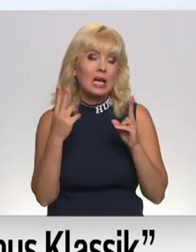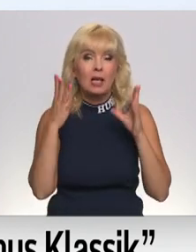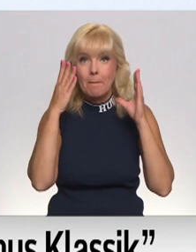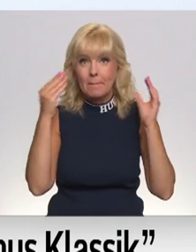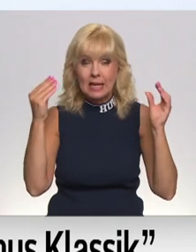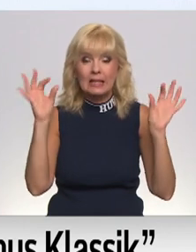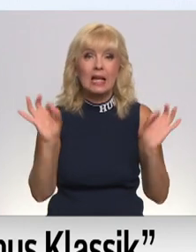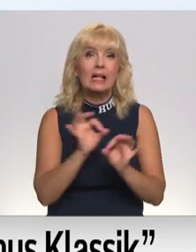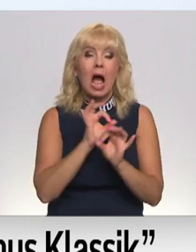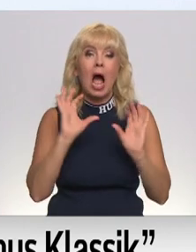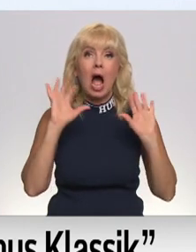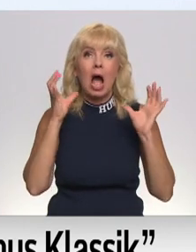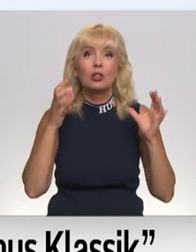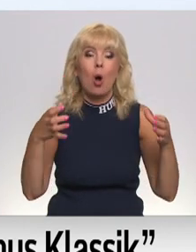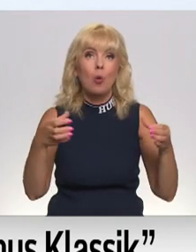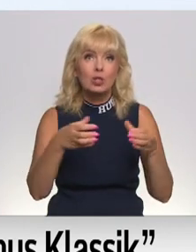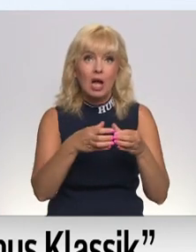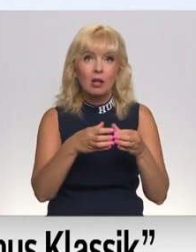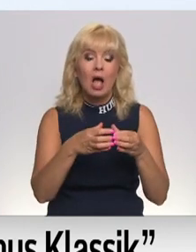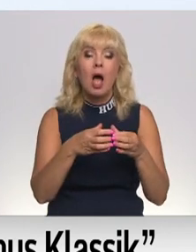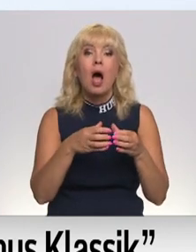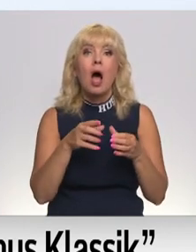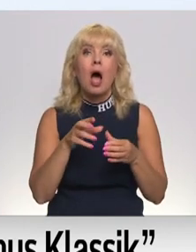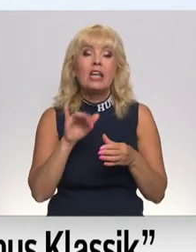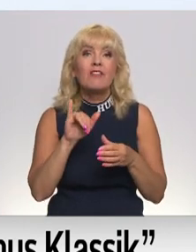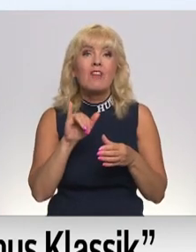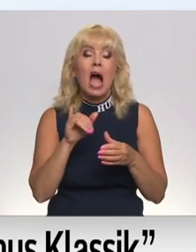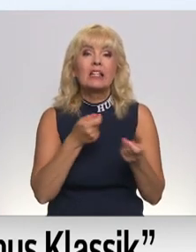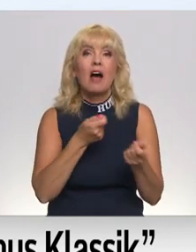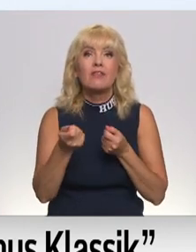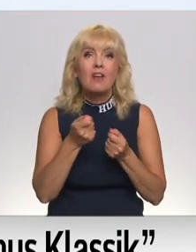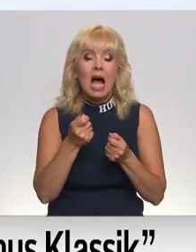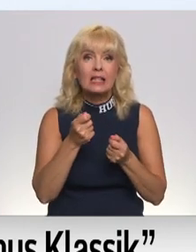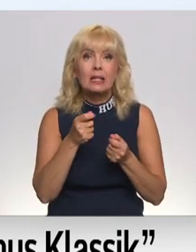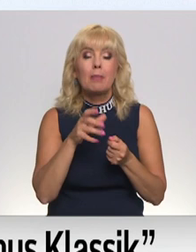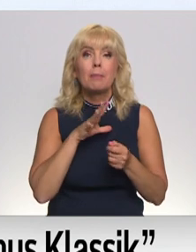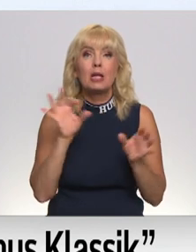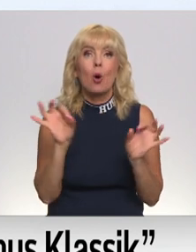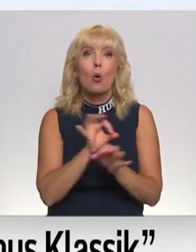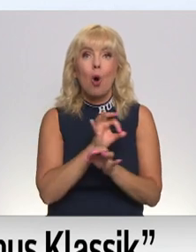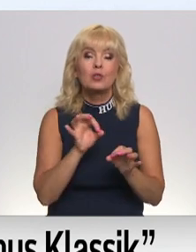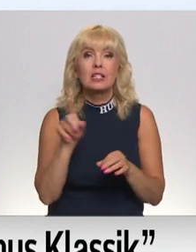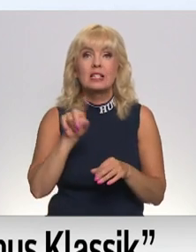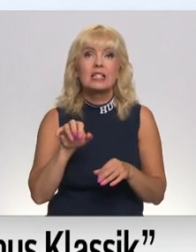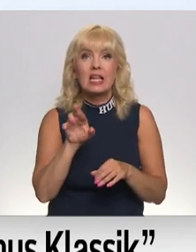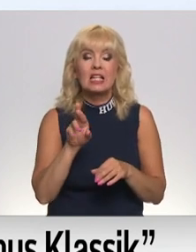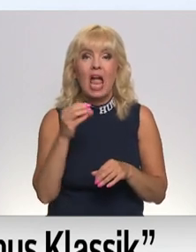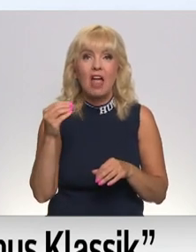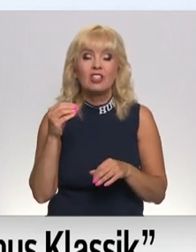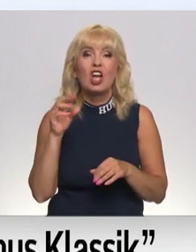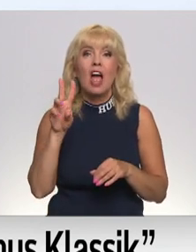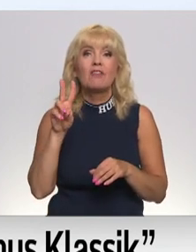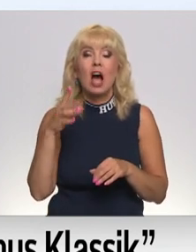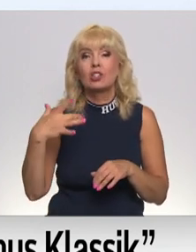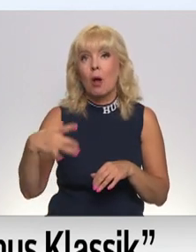radio orķestris diriģenta Ivana Repušiča vadībā. Solis čelkoncertā bija Vladimirs Sinkevičs. Pētera Vaska mūzikas